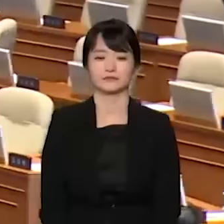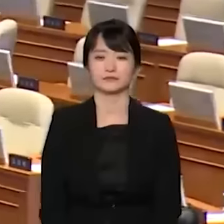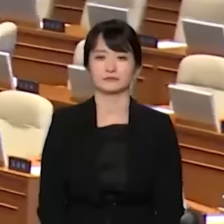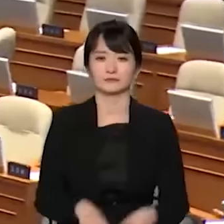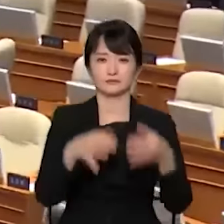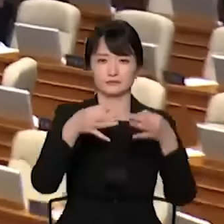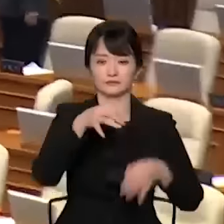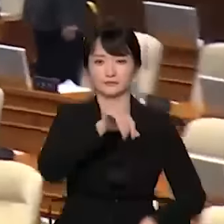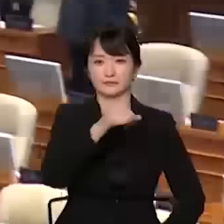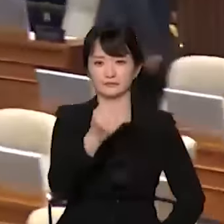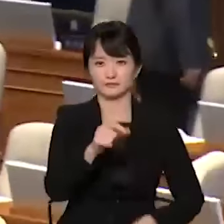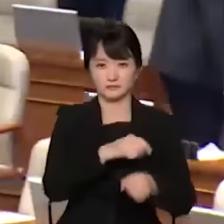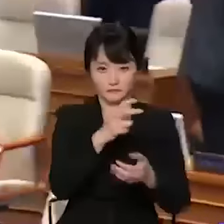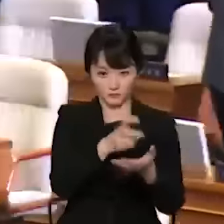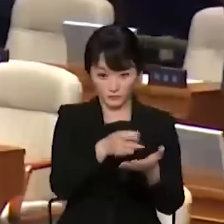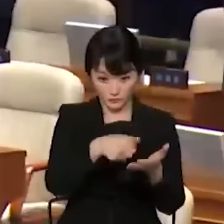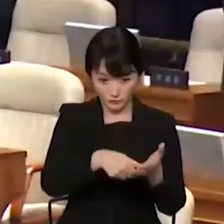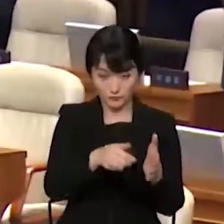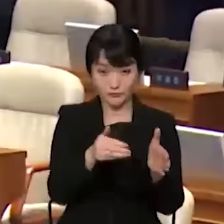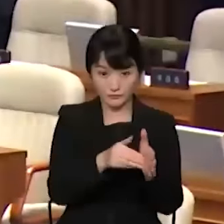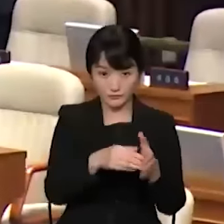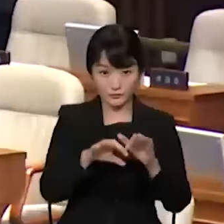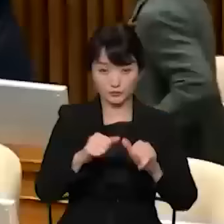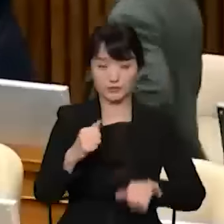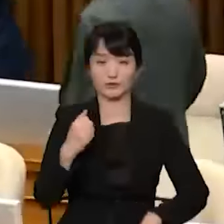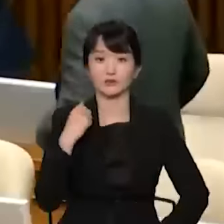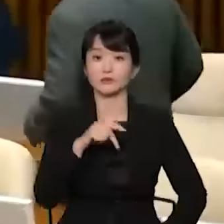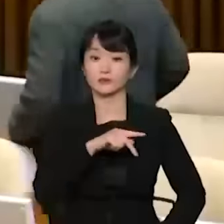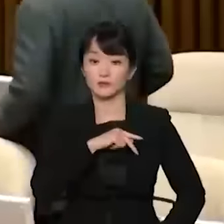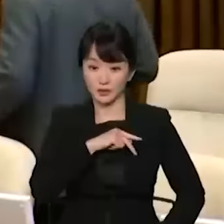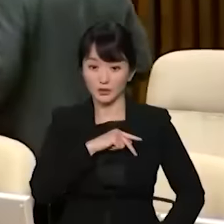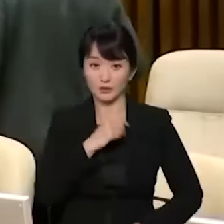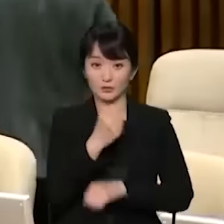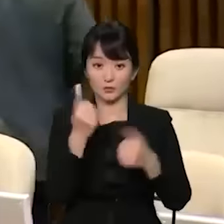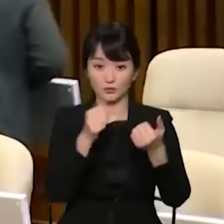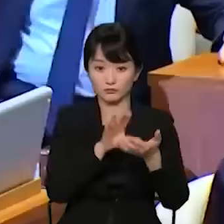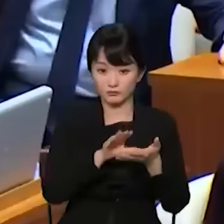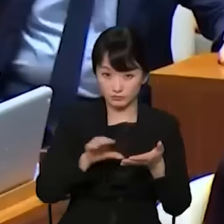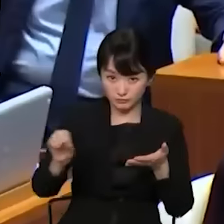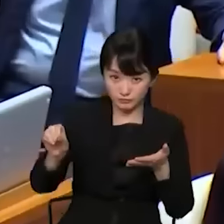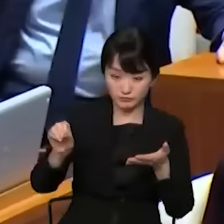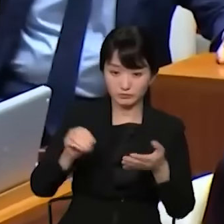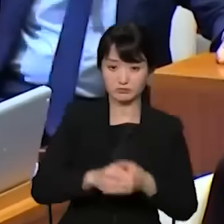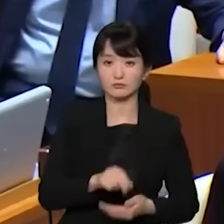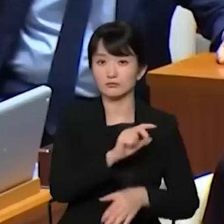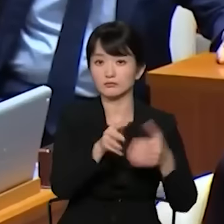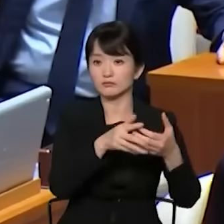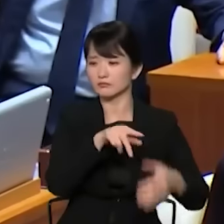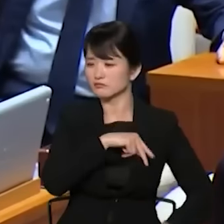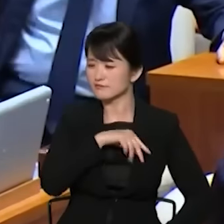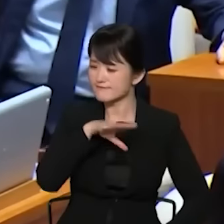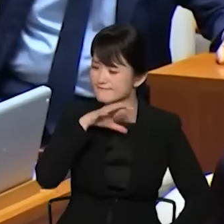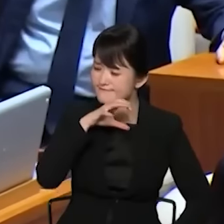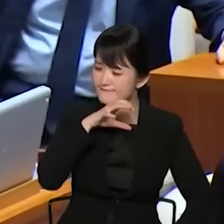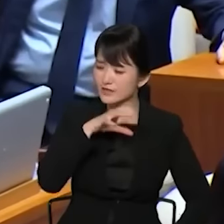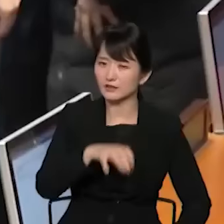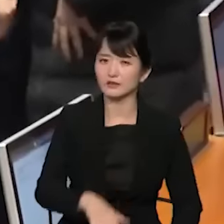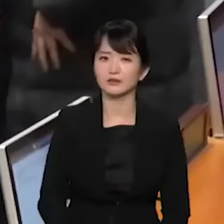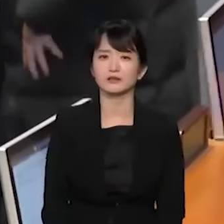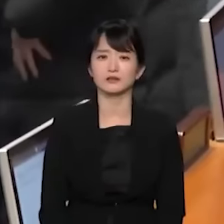김건희 여사 특검법에 대한 투표를 마친 국민의힘 의원들이 본회의장 밖으로 나가기 시작하자 야당 의원들의 반발이 터져